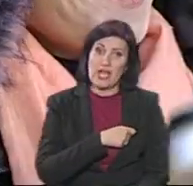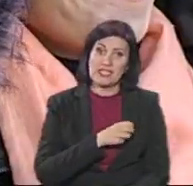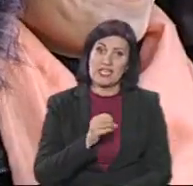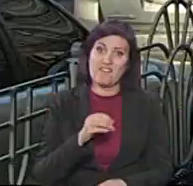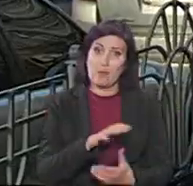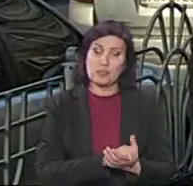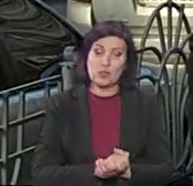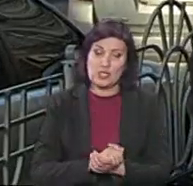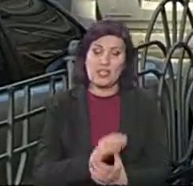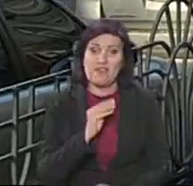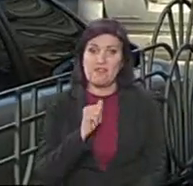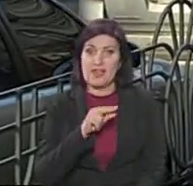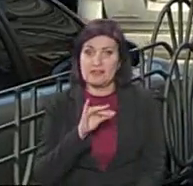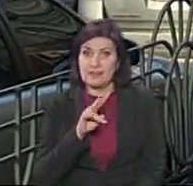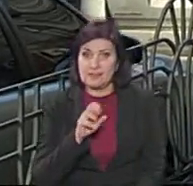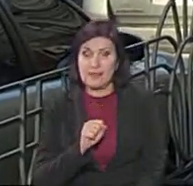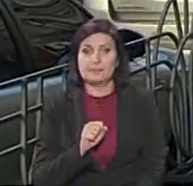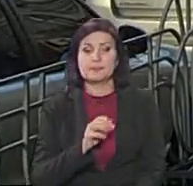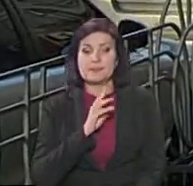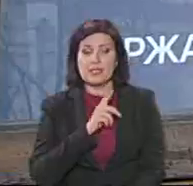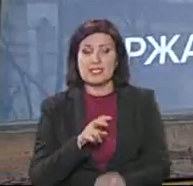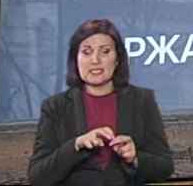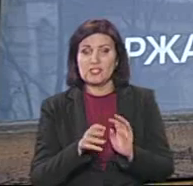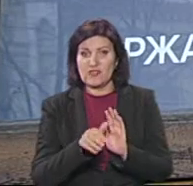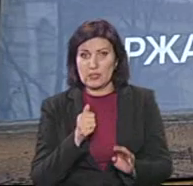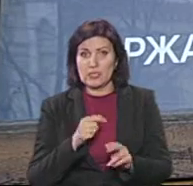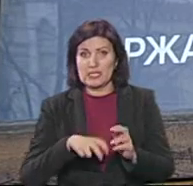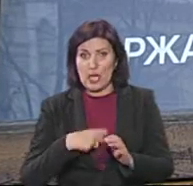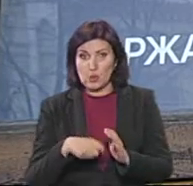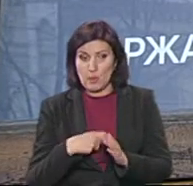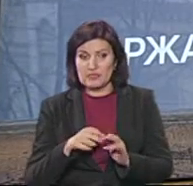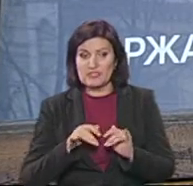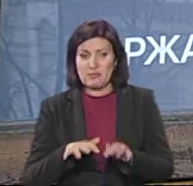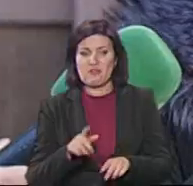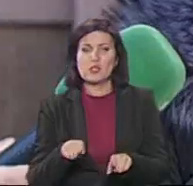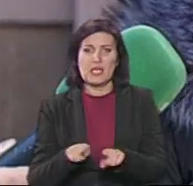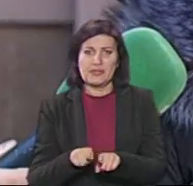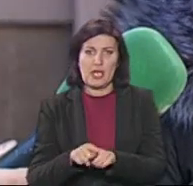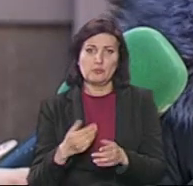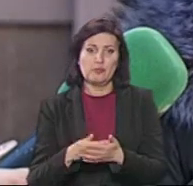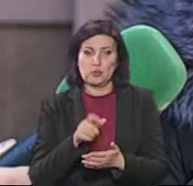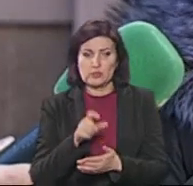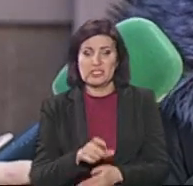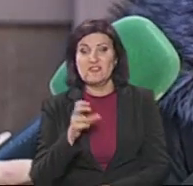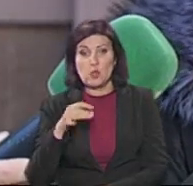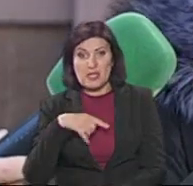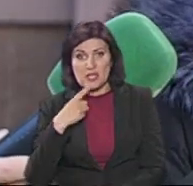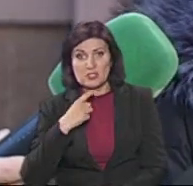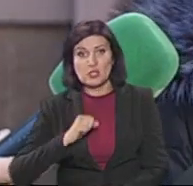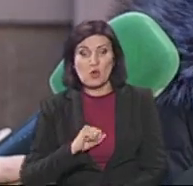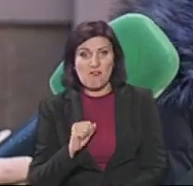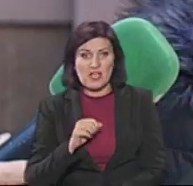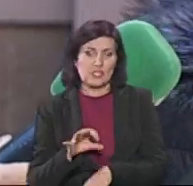Європейської солідарності Софія Федина. Її слідчі викликали на допит. У цій справі вона також підозрювана. Звіробій каже,